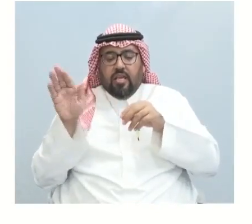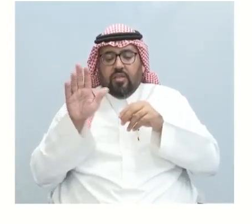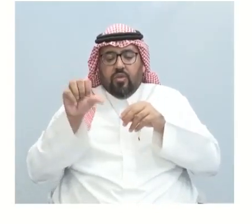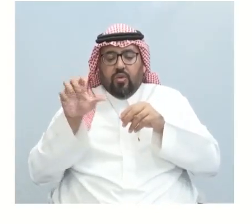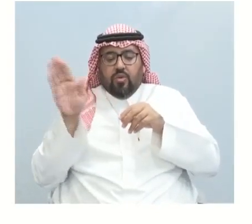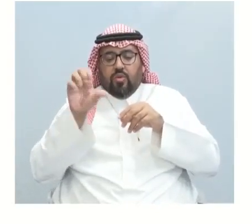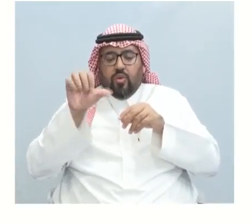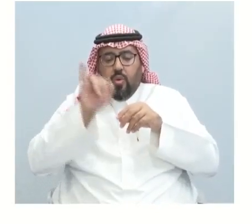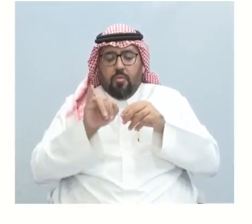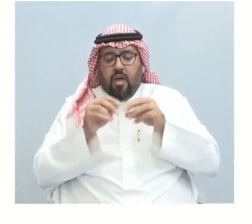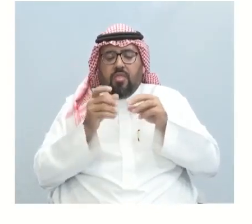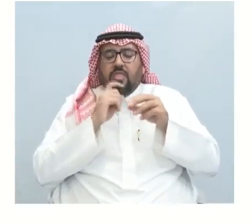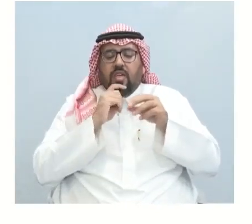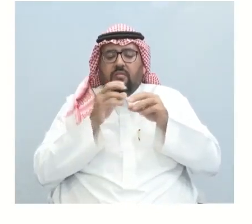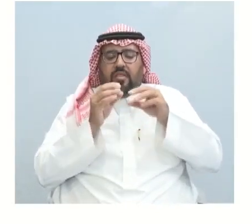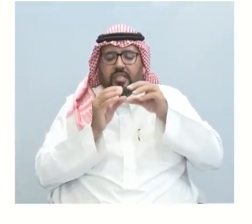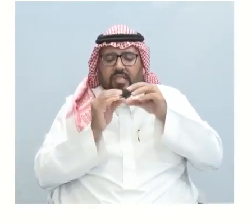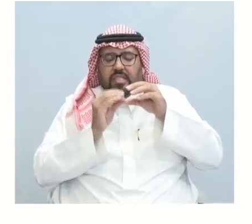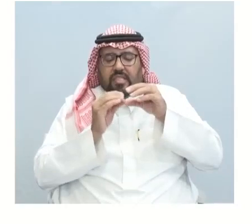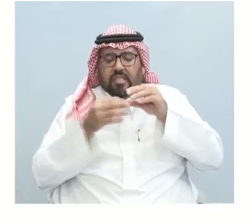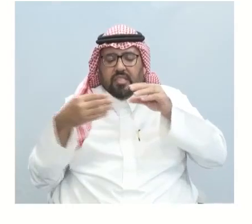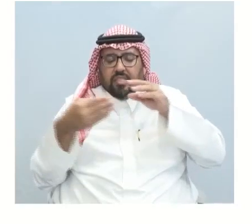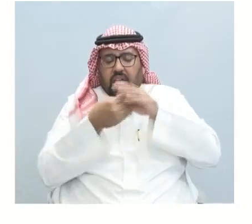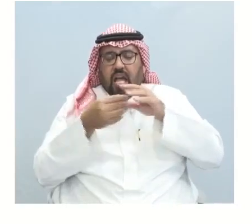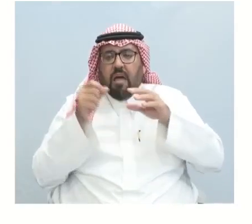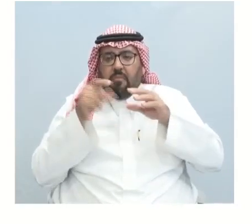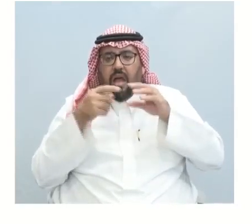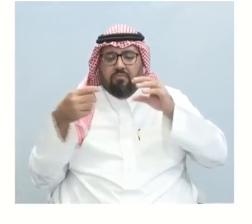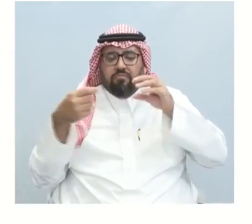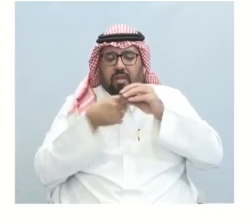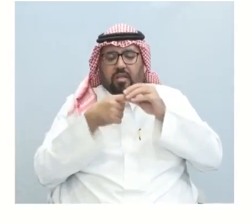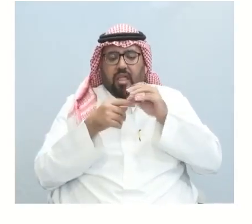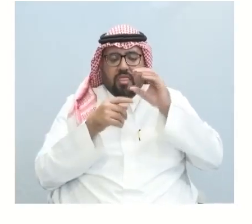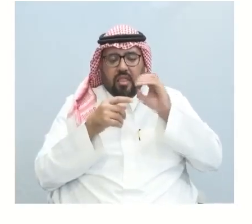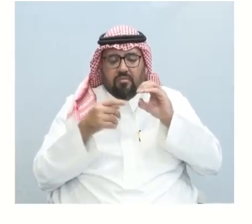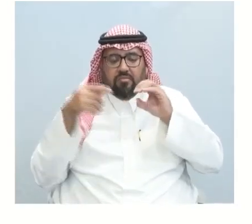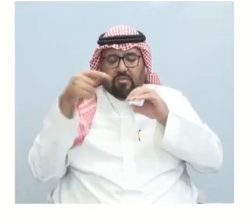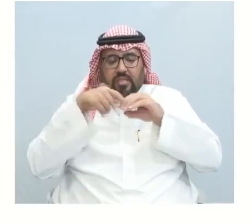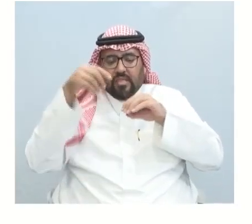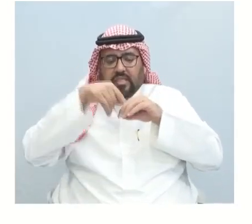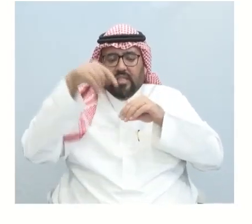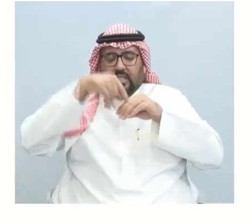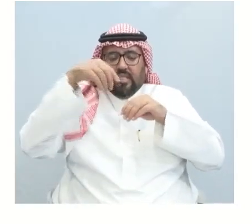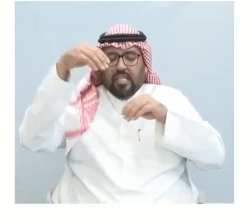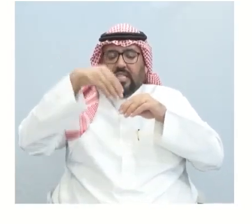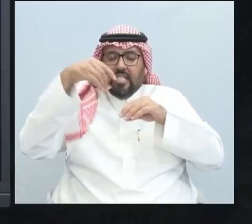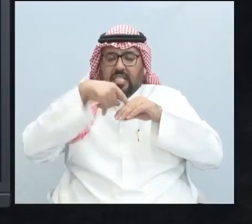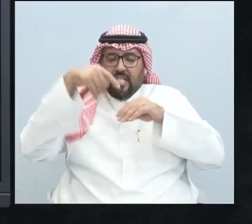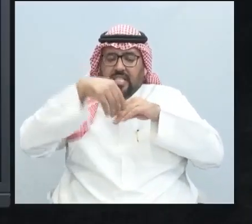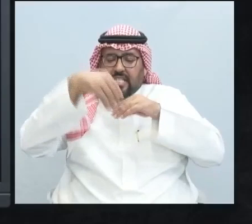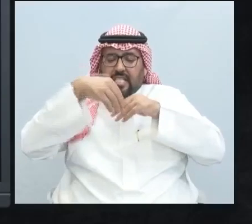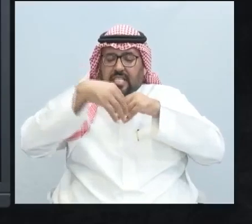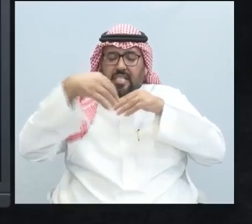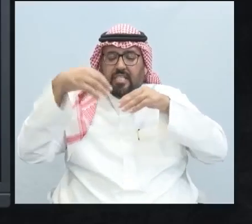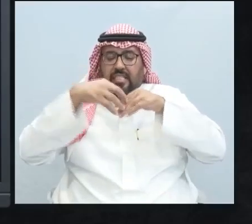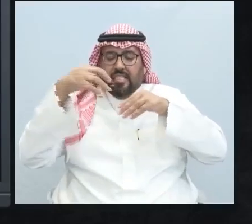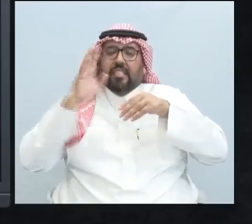تعمل على اضعاف الغشاء البلازمي للبويضه لكي يخترقها الحيوان المي اذا هنا نلاحظ مجموعه من الحيوات المنويه تحاول اختراق هذا